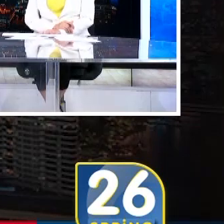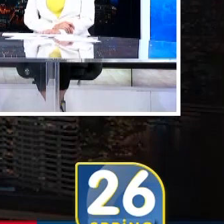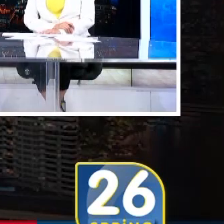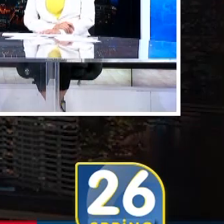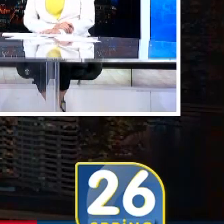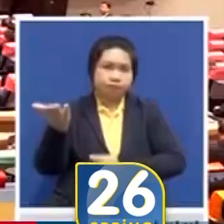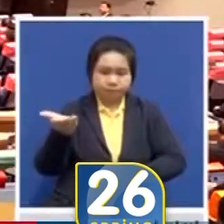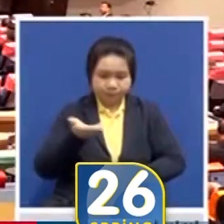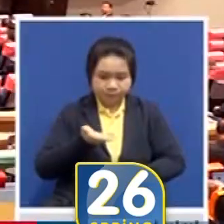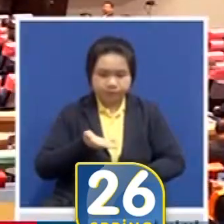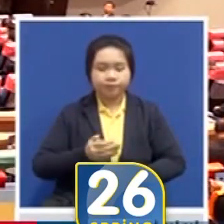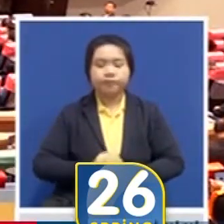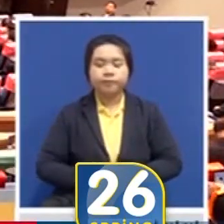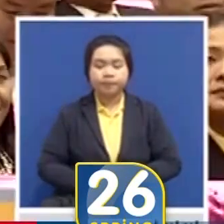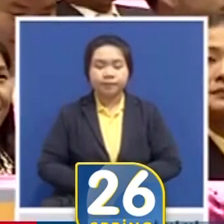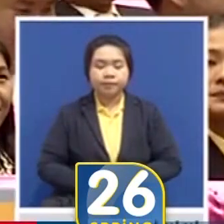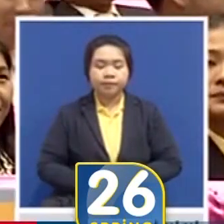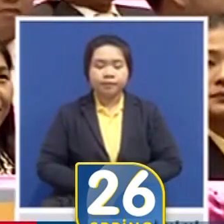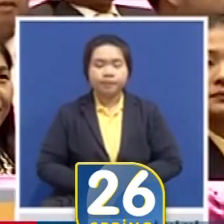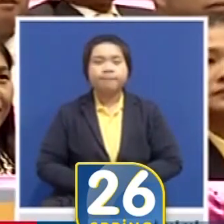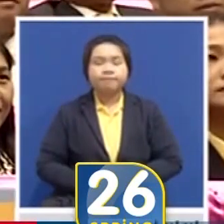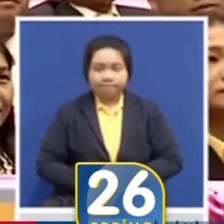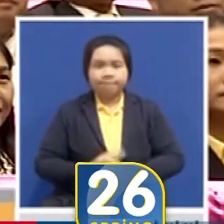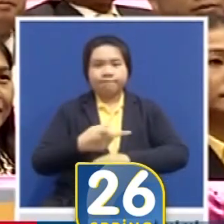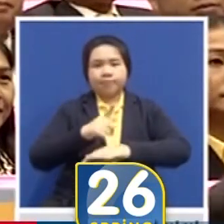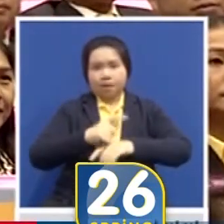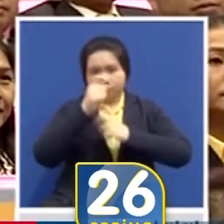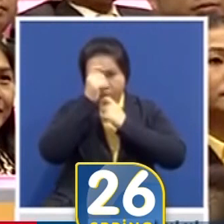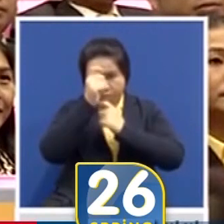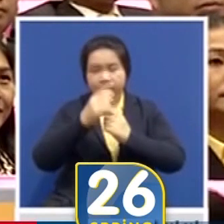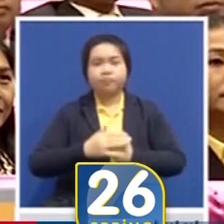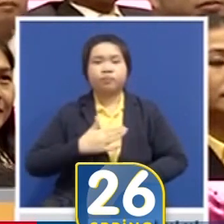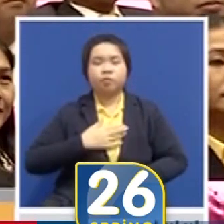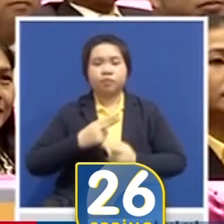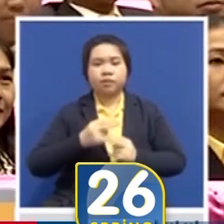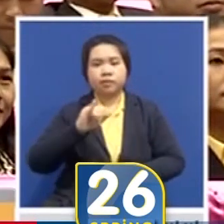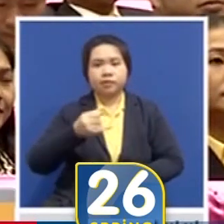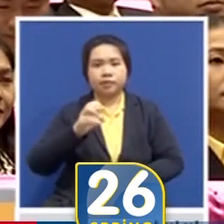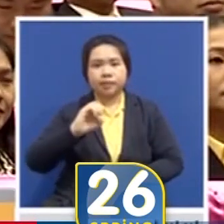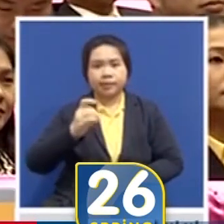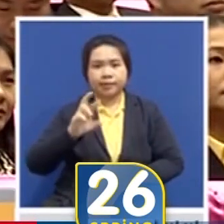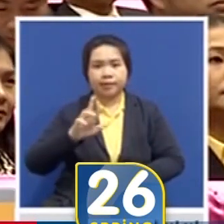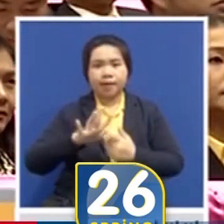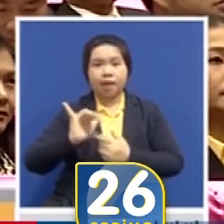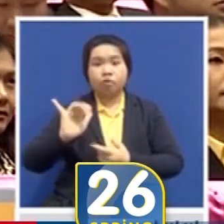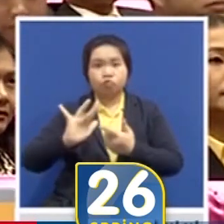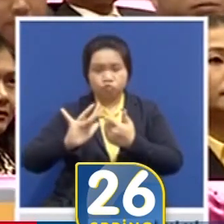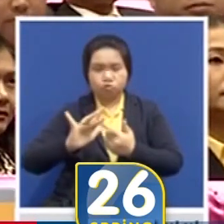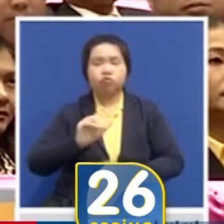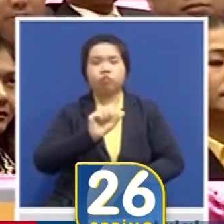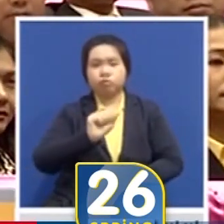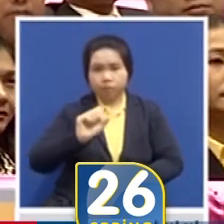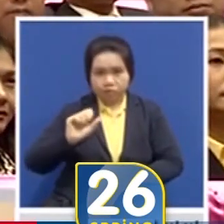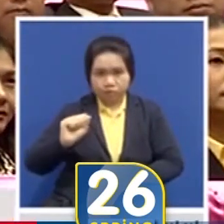ประเด็นที่น่าสนใจของการประชุมสภาผู้แทนราษฎรในวันนี้ครับมีการตั้งกระทู้ถามสดที่คุณจิรายุส.ส.เขตคลองสามวาพรรคเพื่อไ